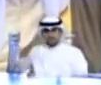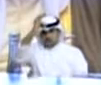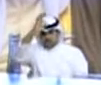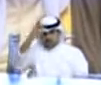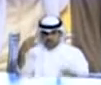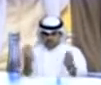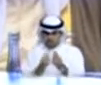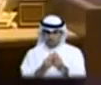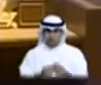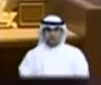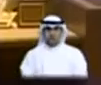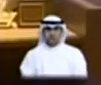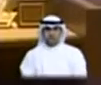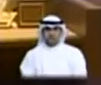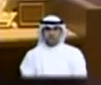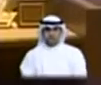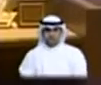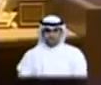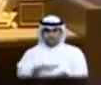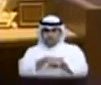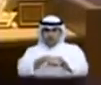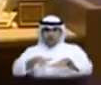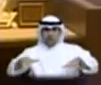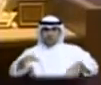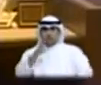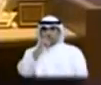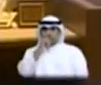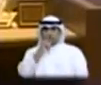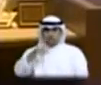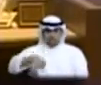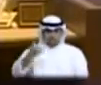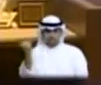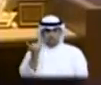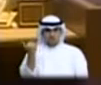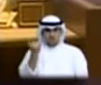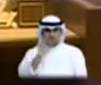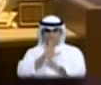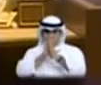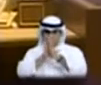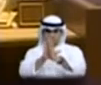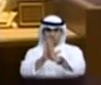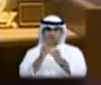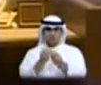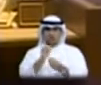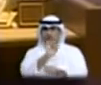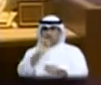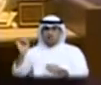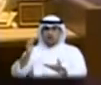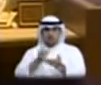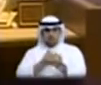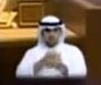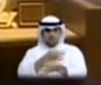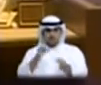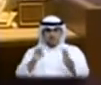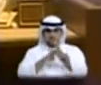في أعمال الاجتماع. الأمن والاستقرار ضرورة أساسية لحماية المكتسبات